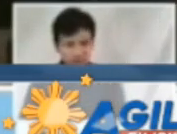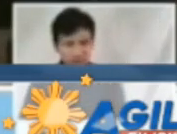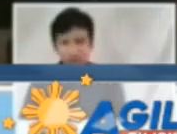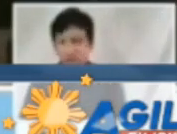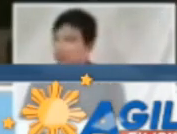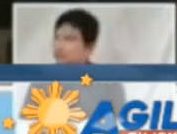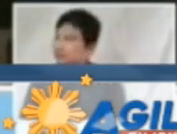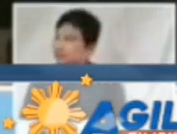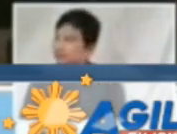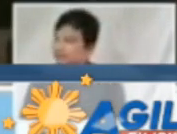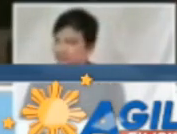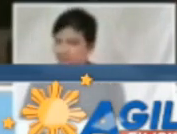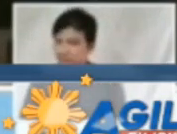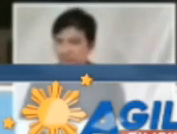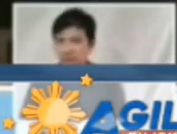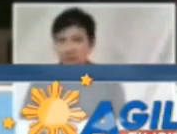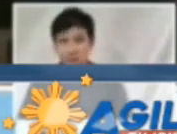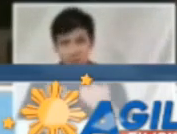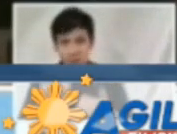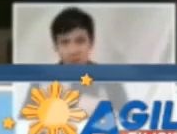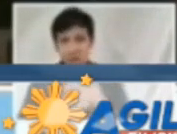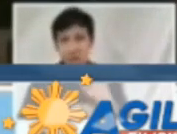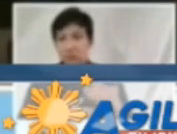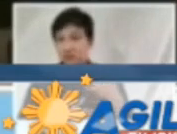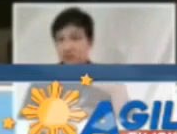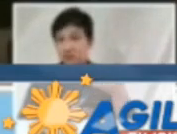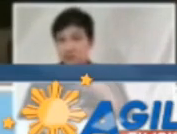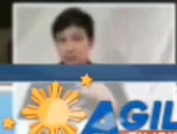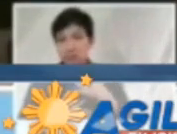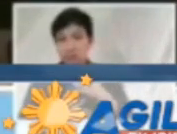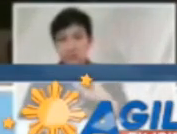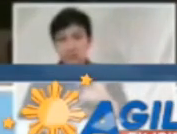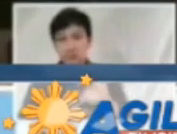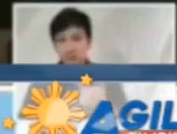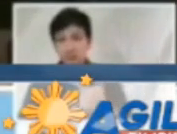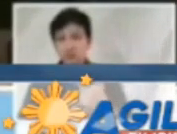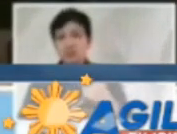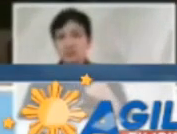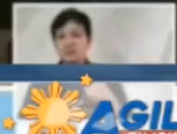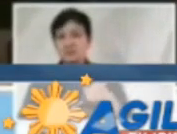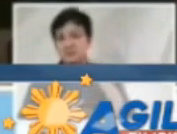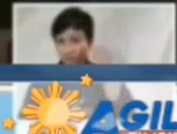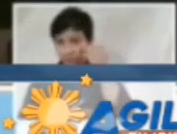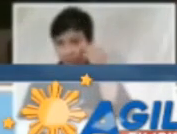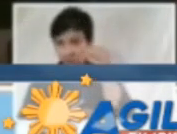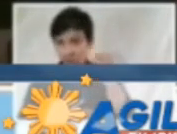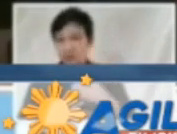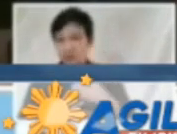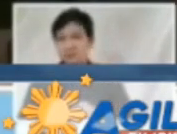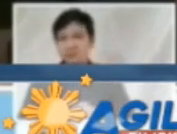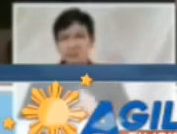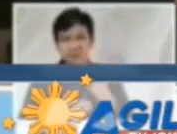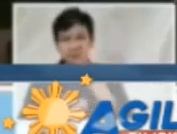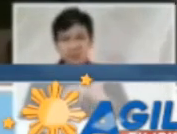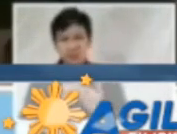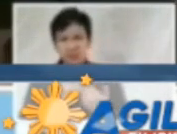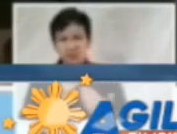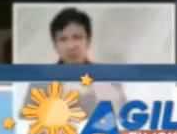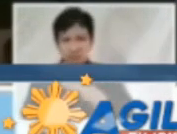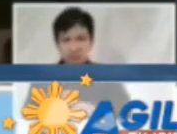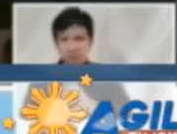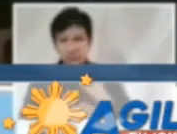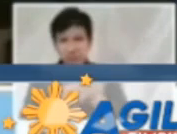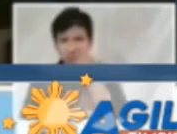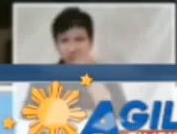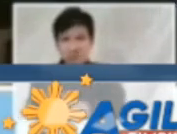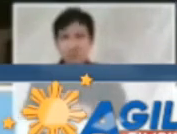Social Amelioration Program ng DSWD. Sa laging handa public briefing, sinabi ni DILG